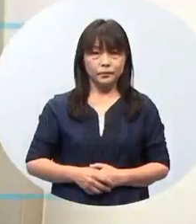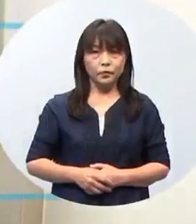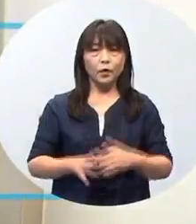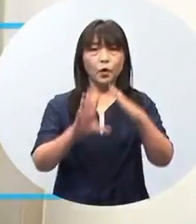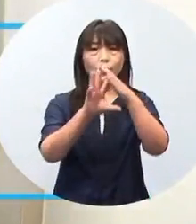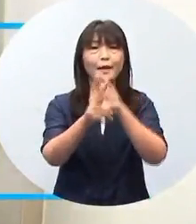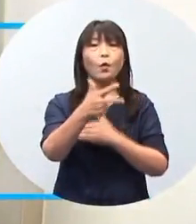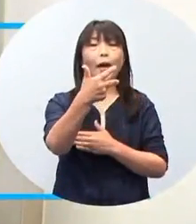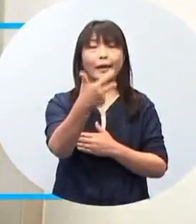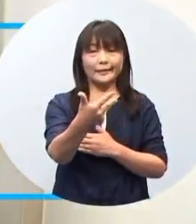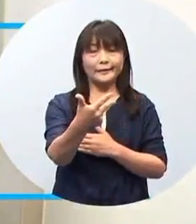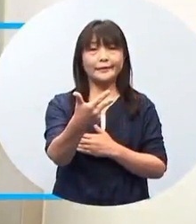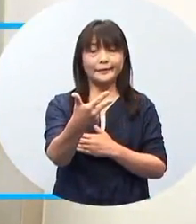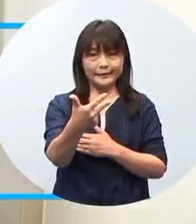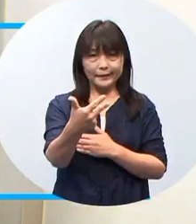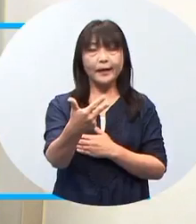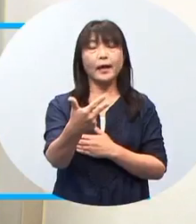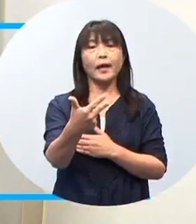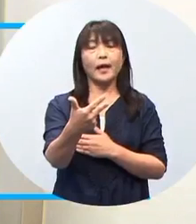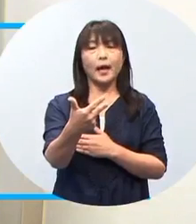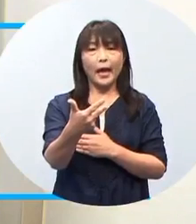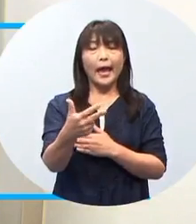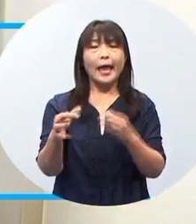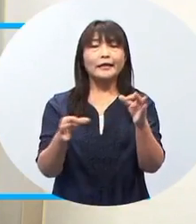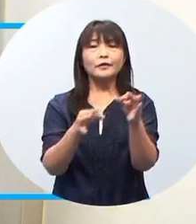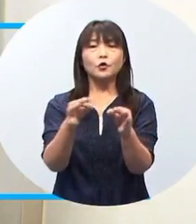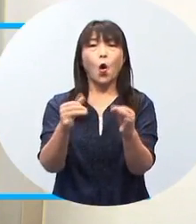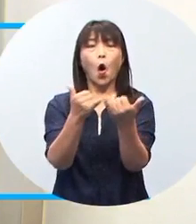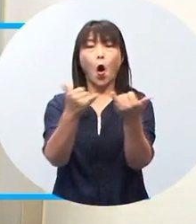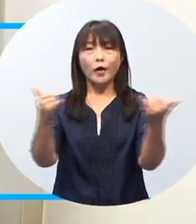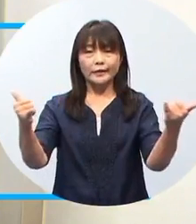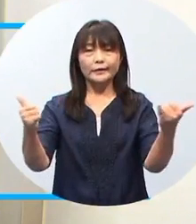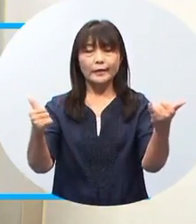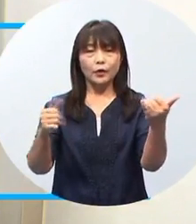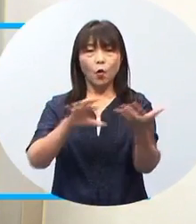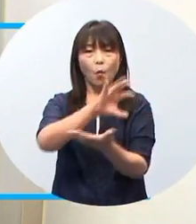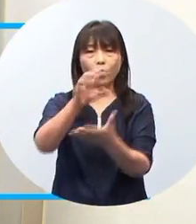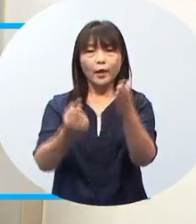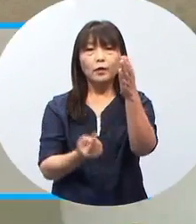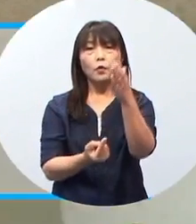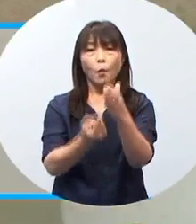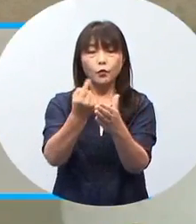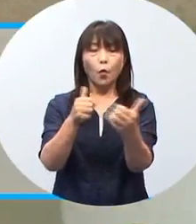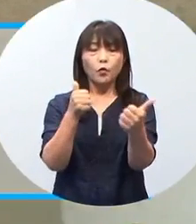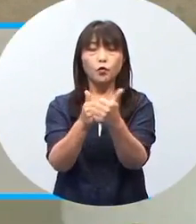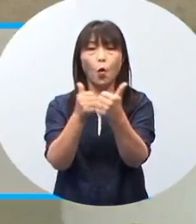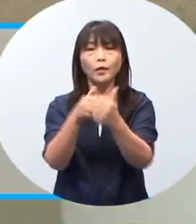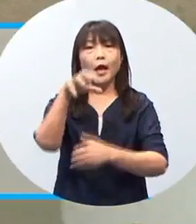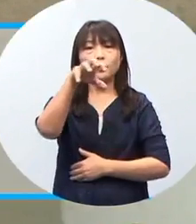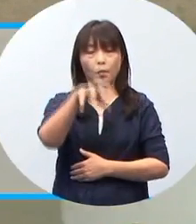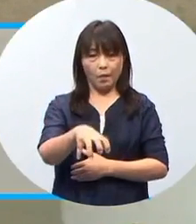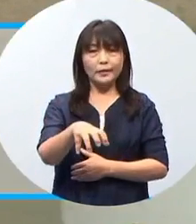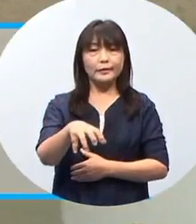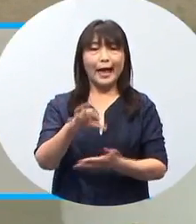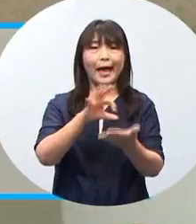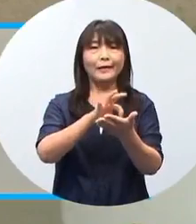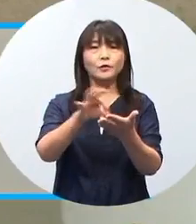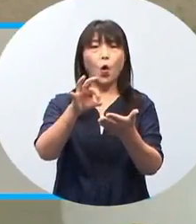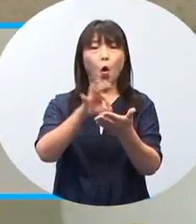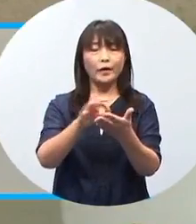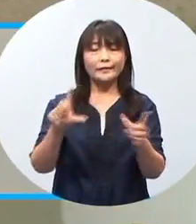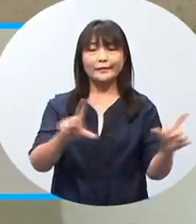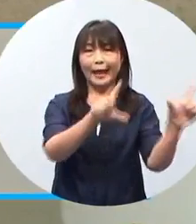藤沢市で悪質商法などの消費者トラブルの相談窓口となっているのが藤沢市消費生活セン